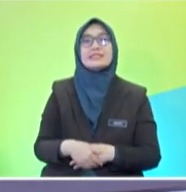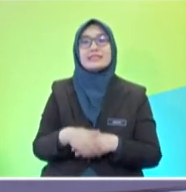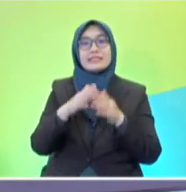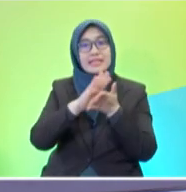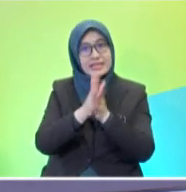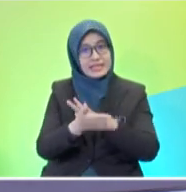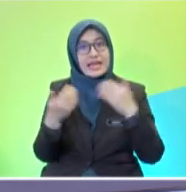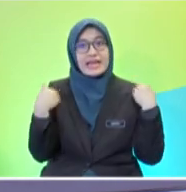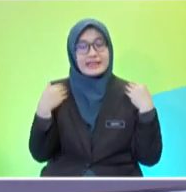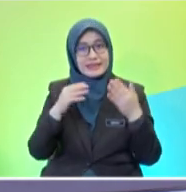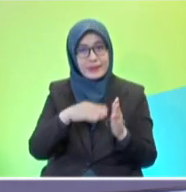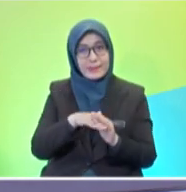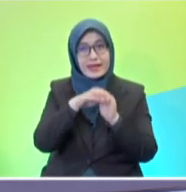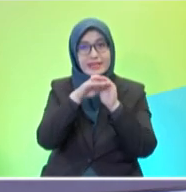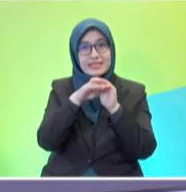6